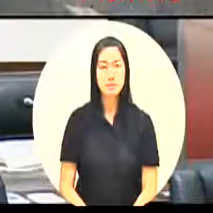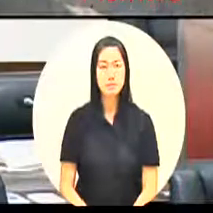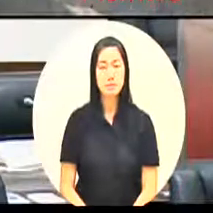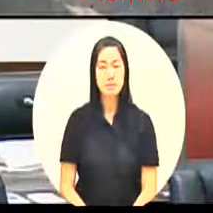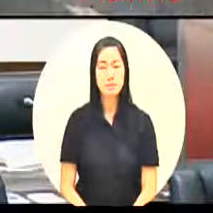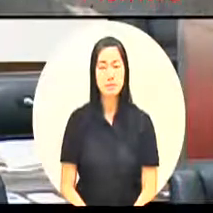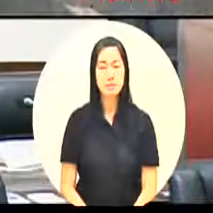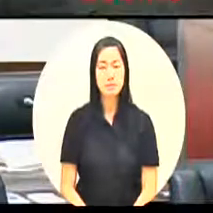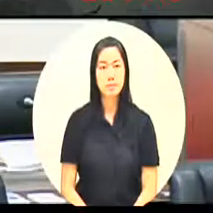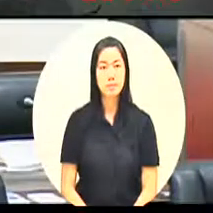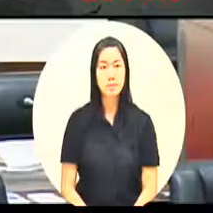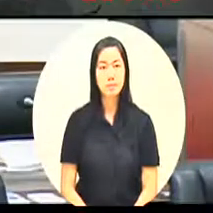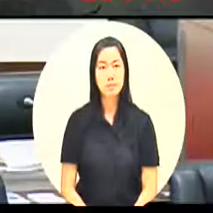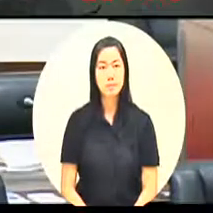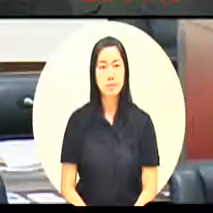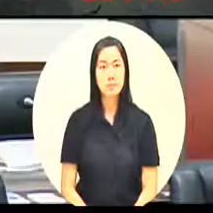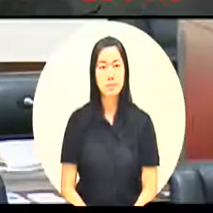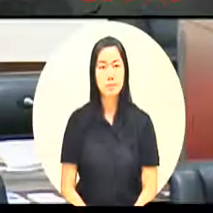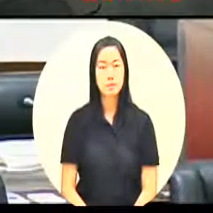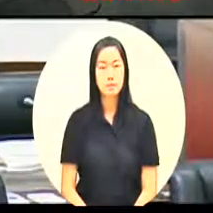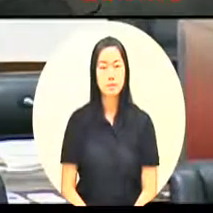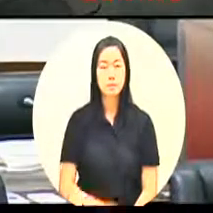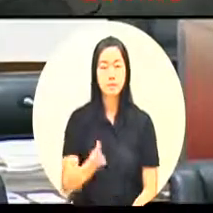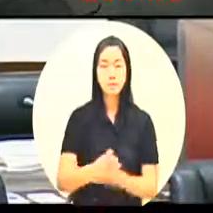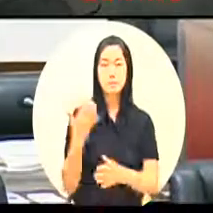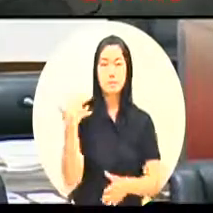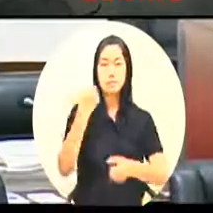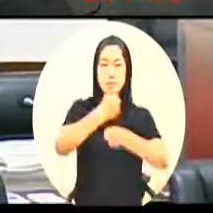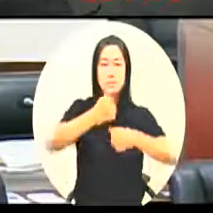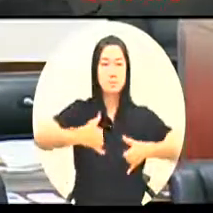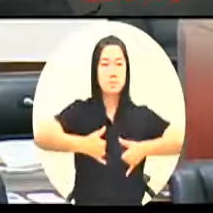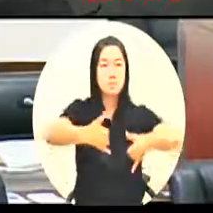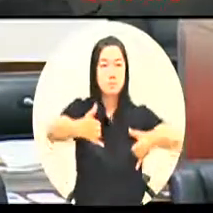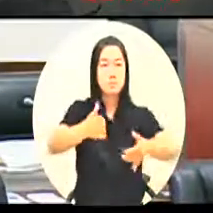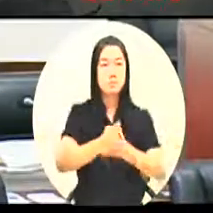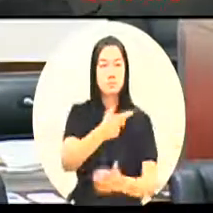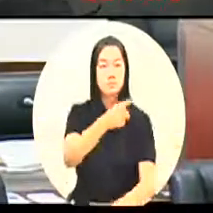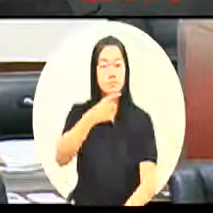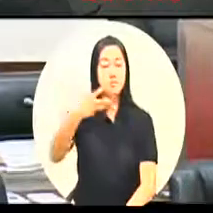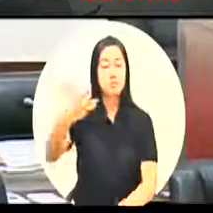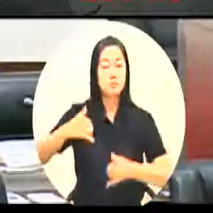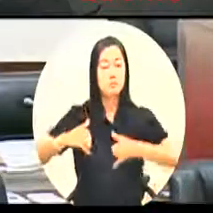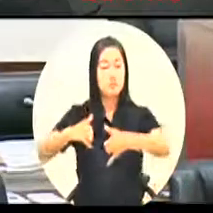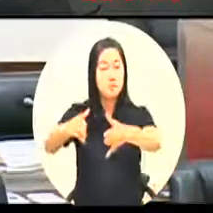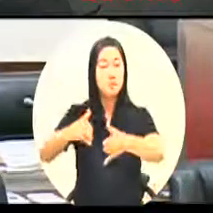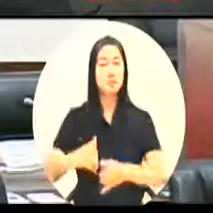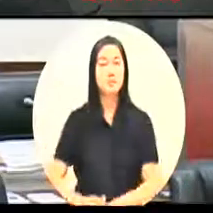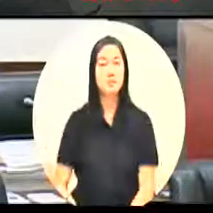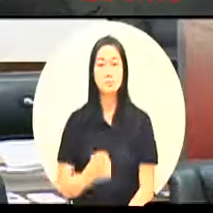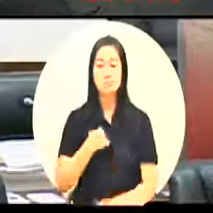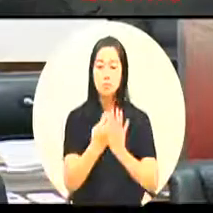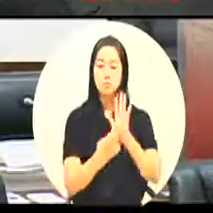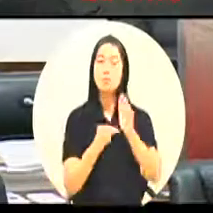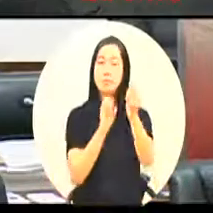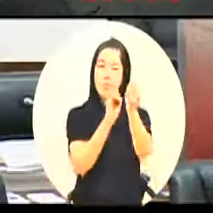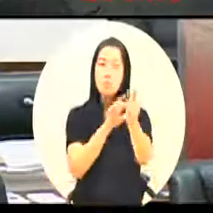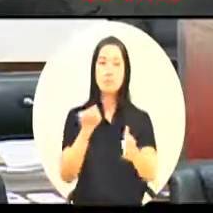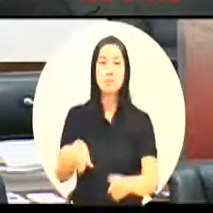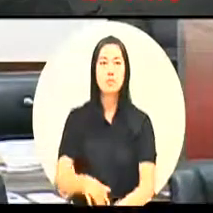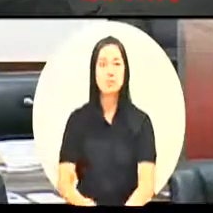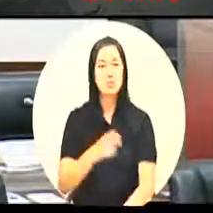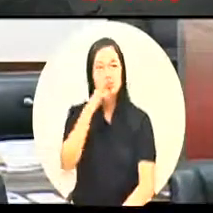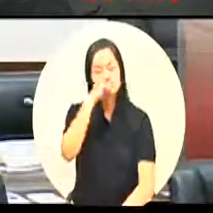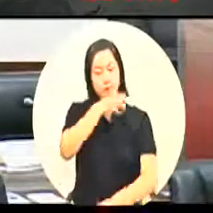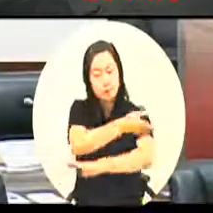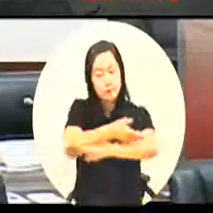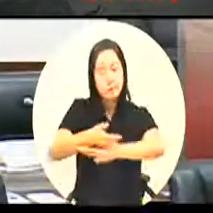再下一张。后昌路718巷，像市长，我这最简单的，这也是都污后沟跟那个什么要衔